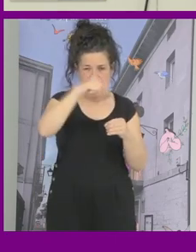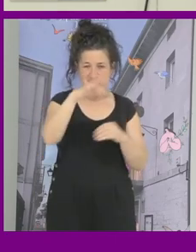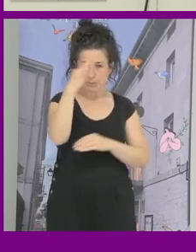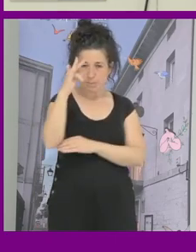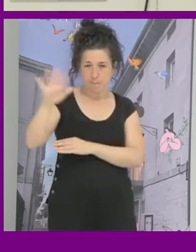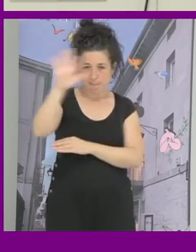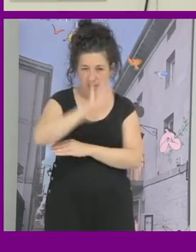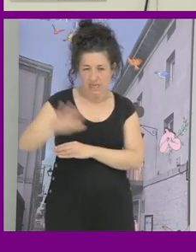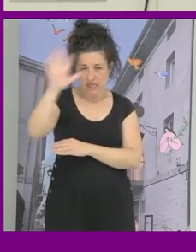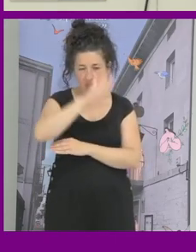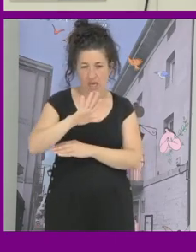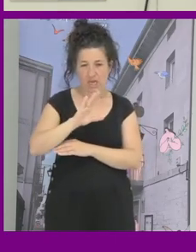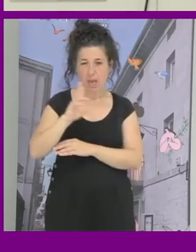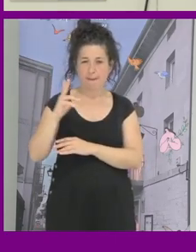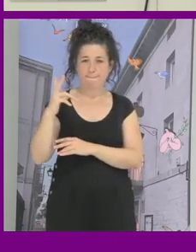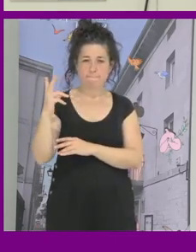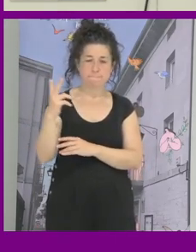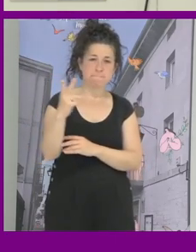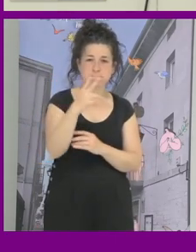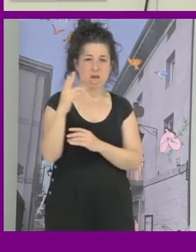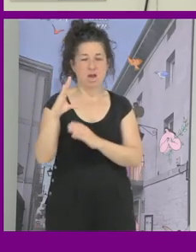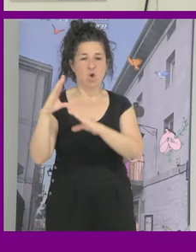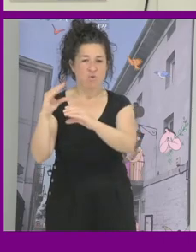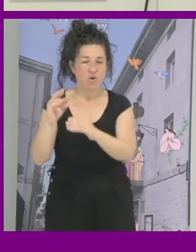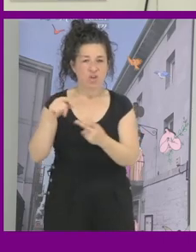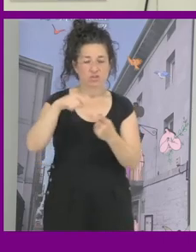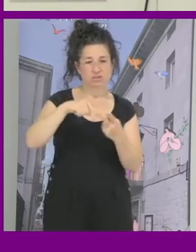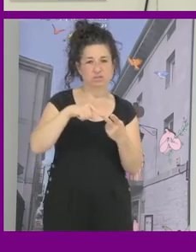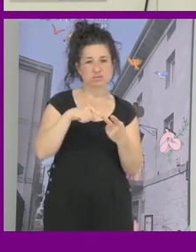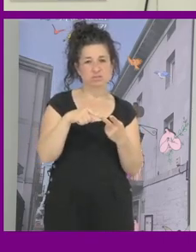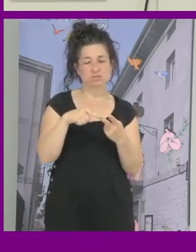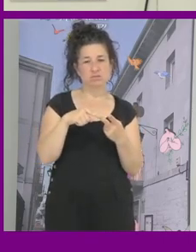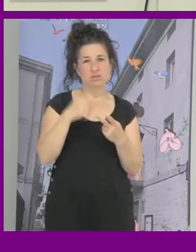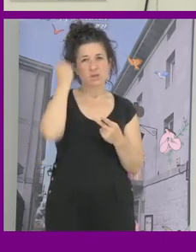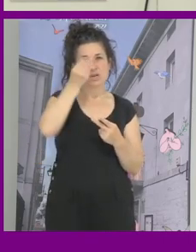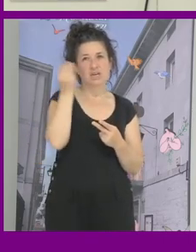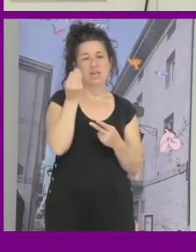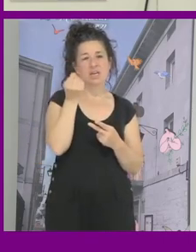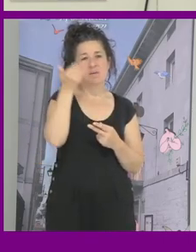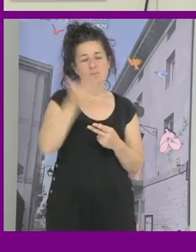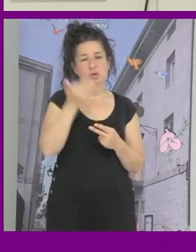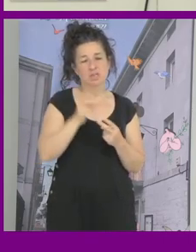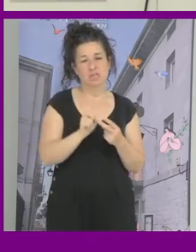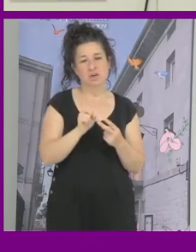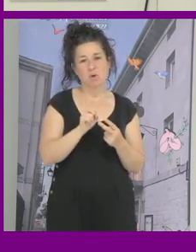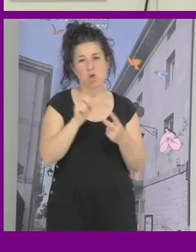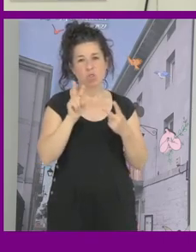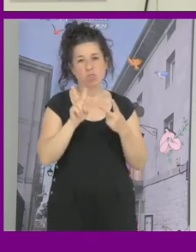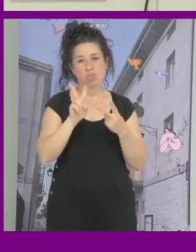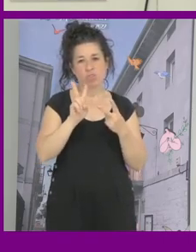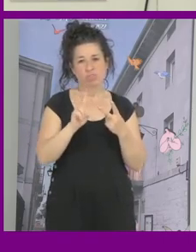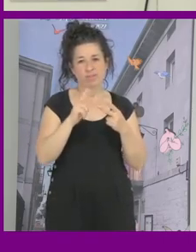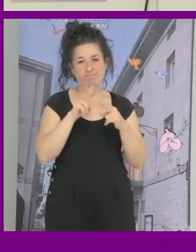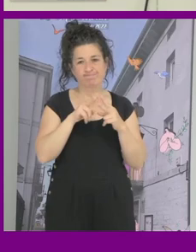zaudeten boierak edo osatzen duzuela. Importantea iruditzen zitzaidan, como planteatzea bi kontu honen inguruan.